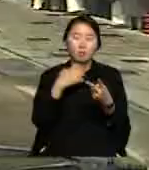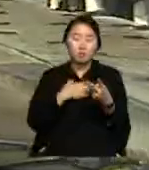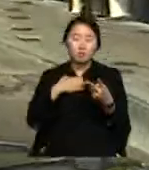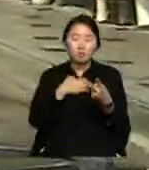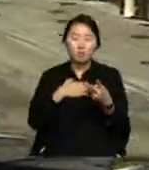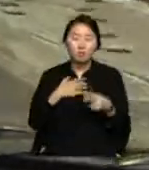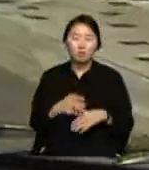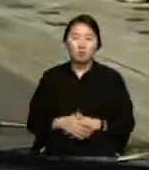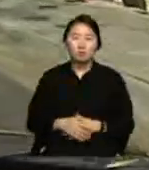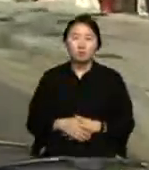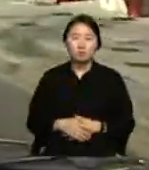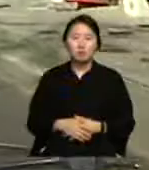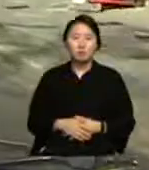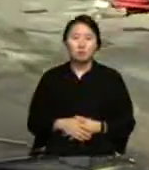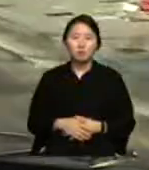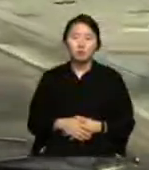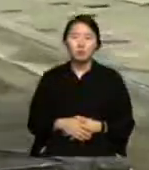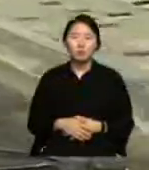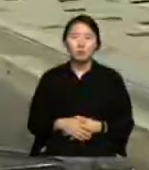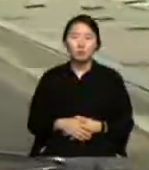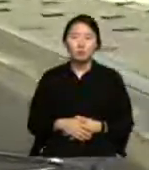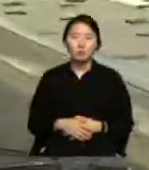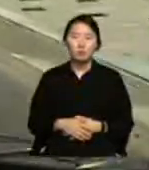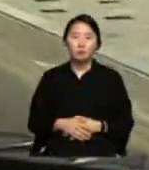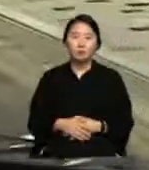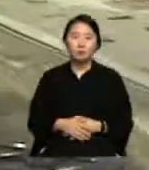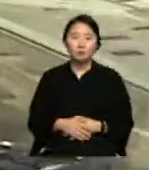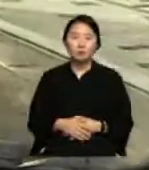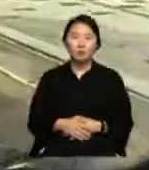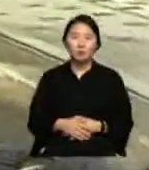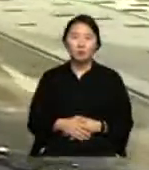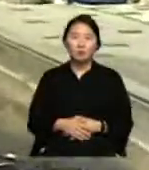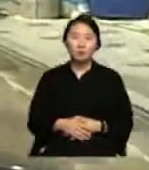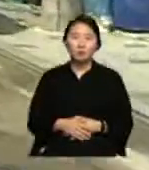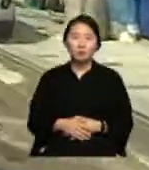우려를 갖고 있습니다 딜 i've 서울 경기 케이블 tv 진기 운입니다